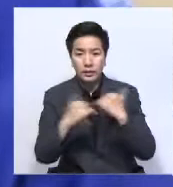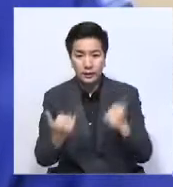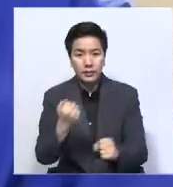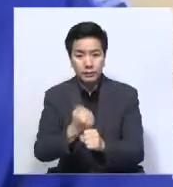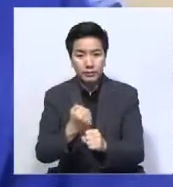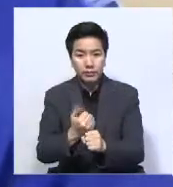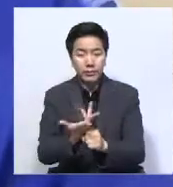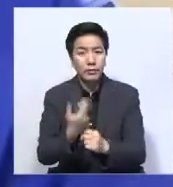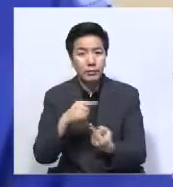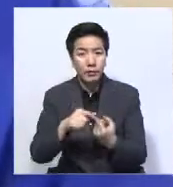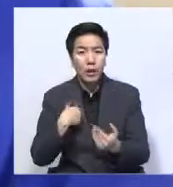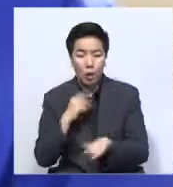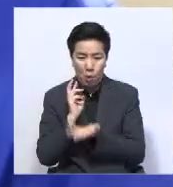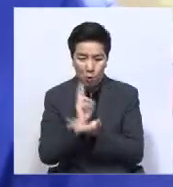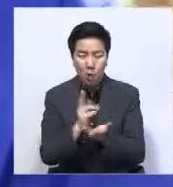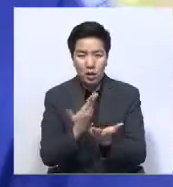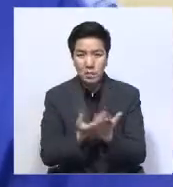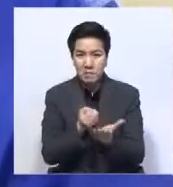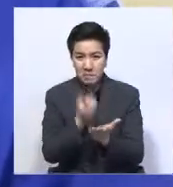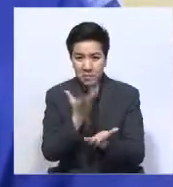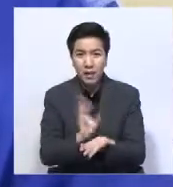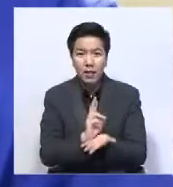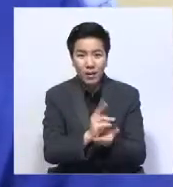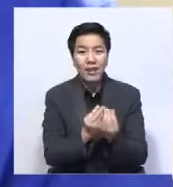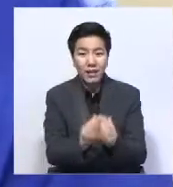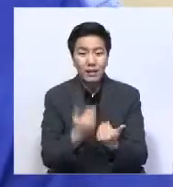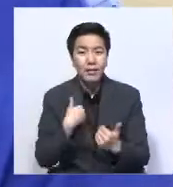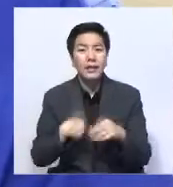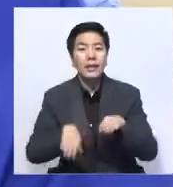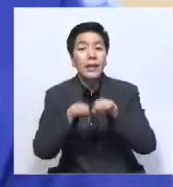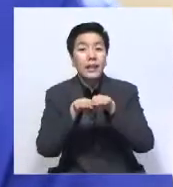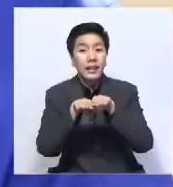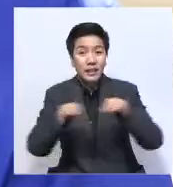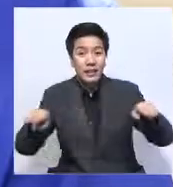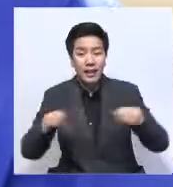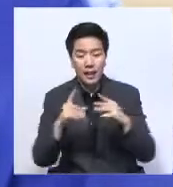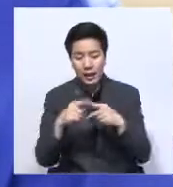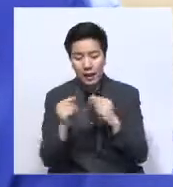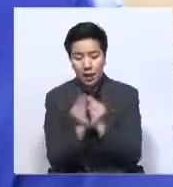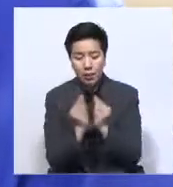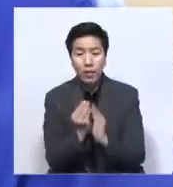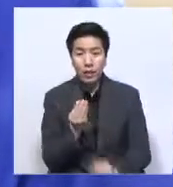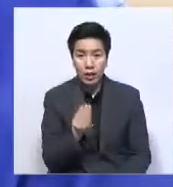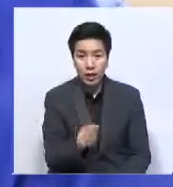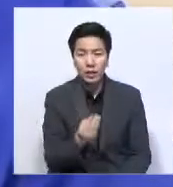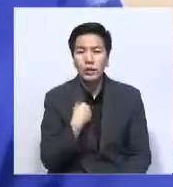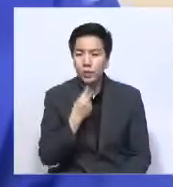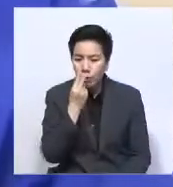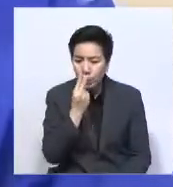จะมีรางวัลค่อนข้างสูงหน่อยนะครับทีนี้เกณฑ์ในการตัดสินของคณะกรรมการเนี่ยเราจะดู